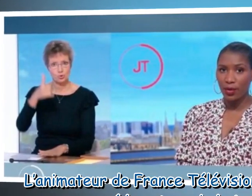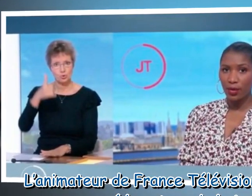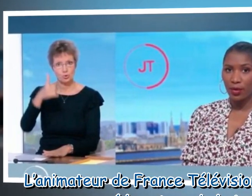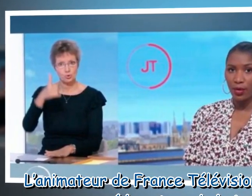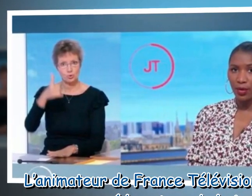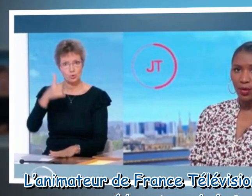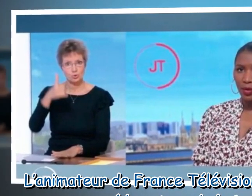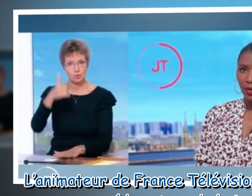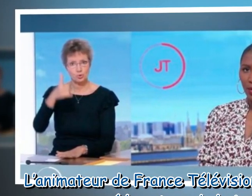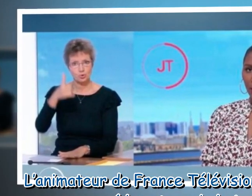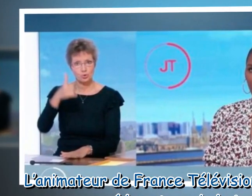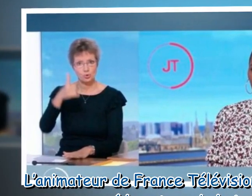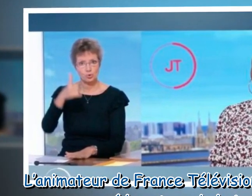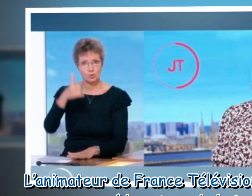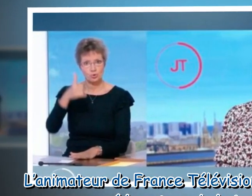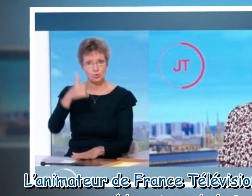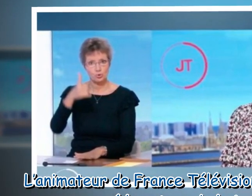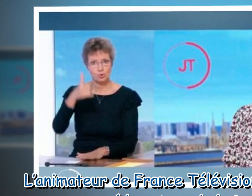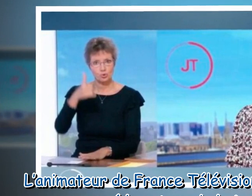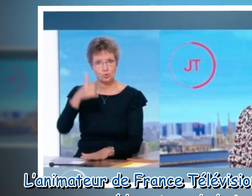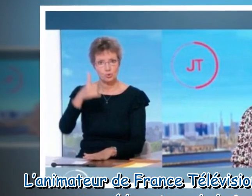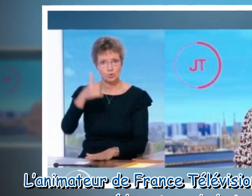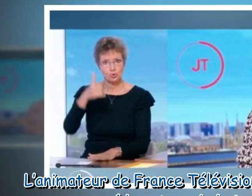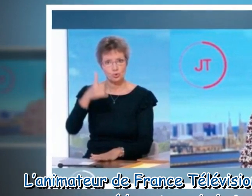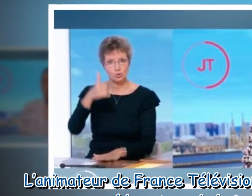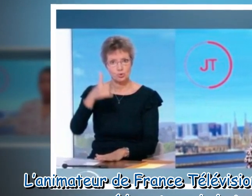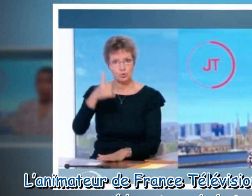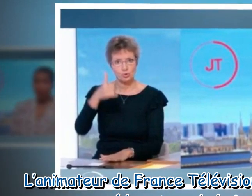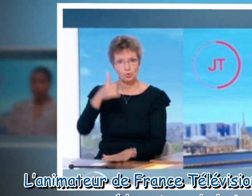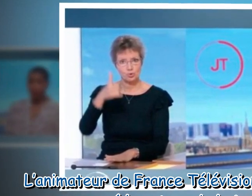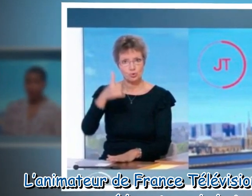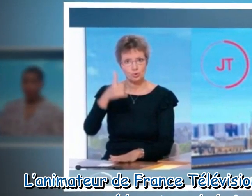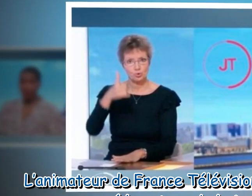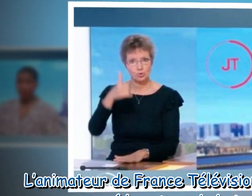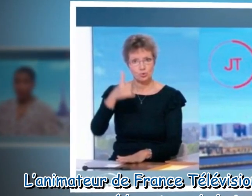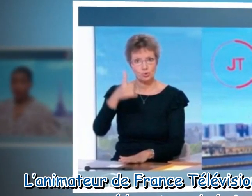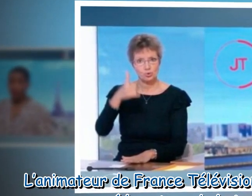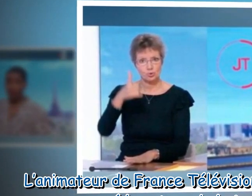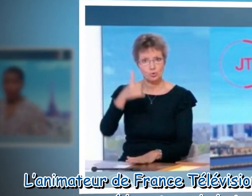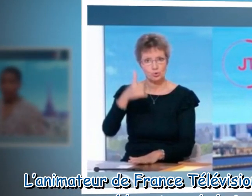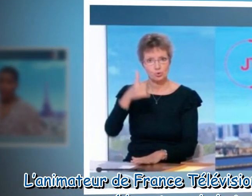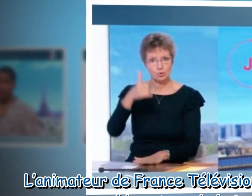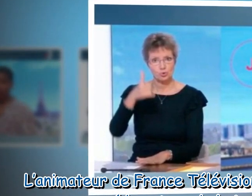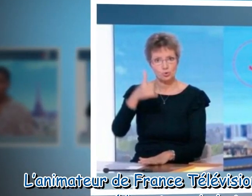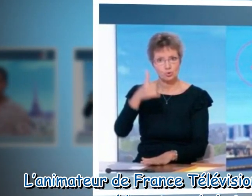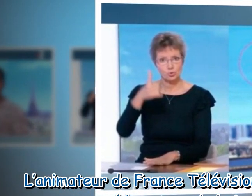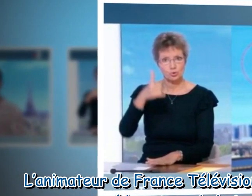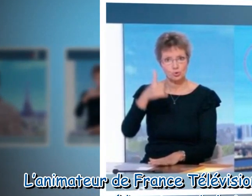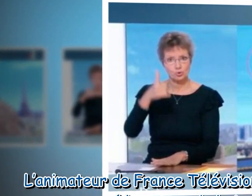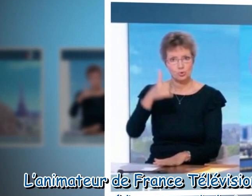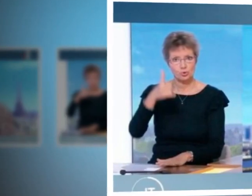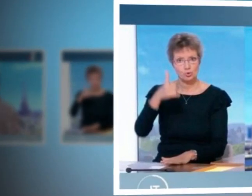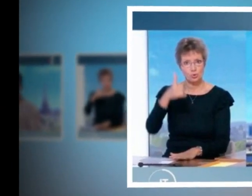L'animateur de France Télévisions Jean-Baptiste Marteau a annoncé le retour de la jeune maman, avant de la féliciter en direct dans l'émission diffusée